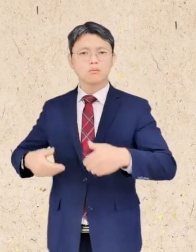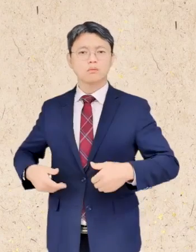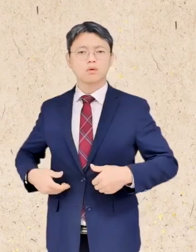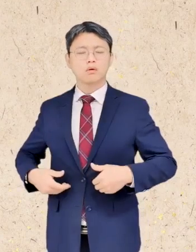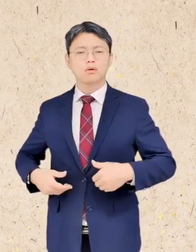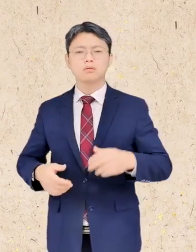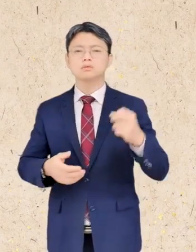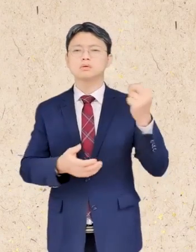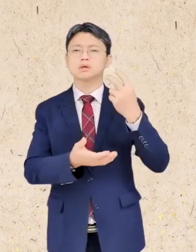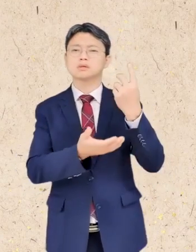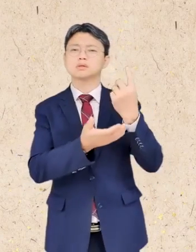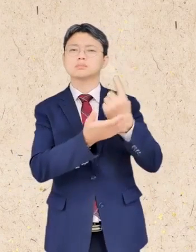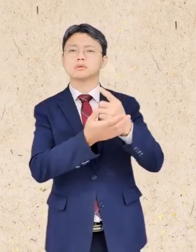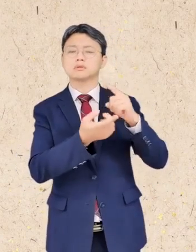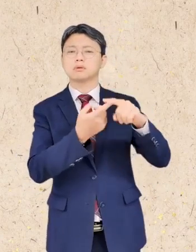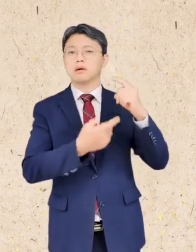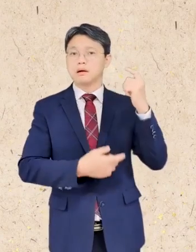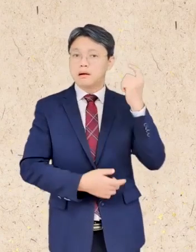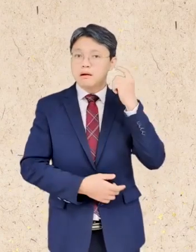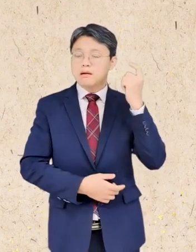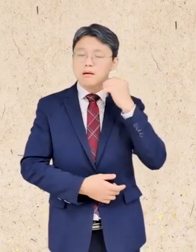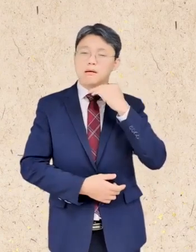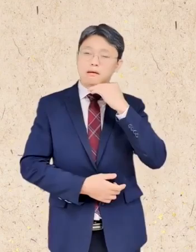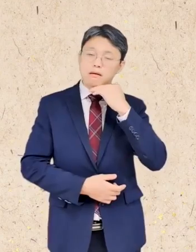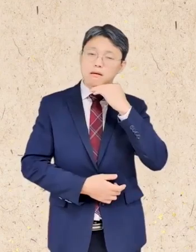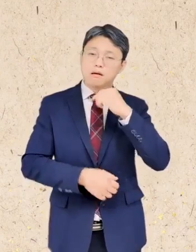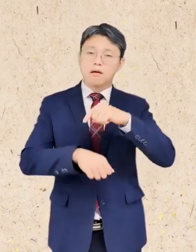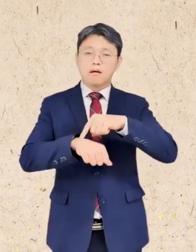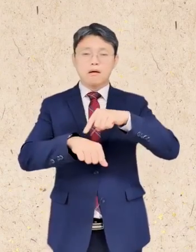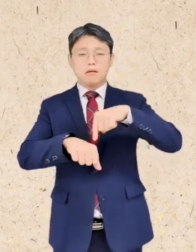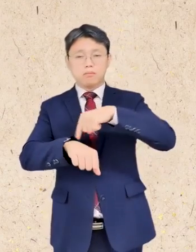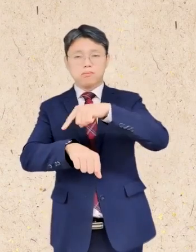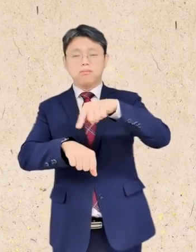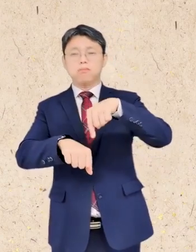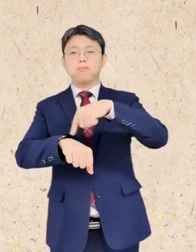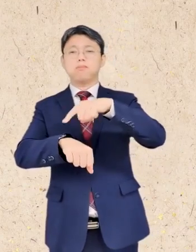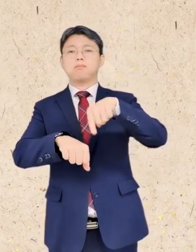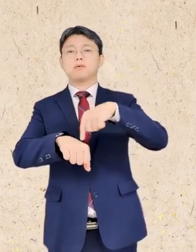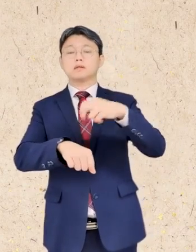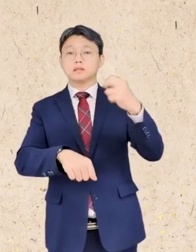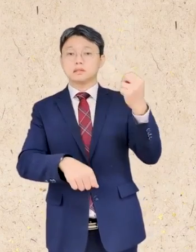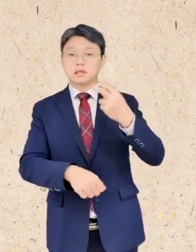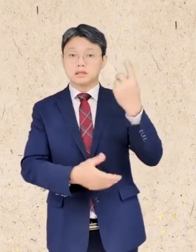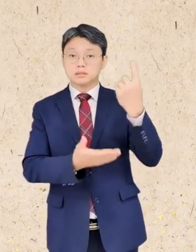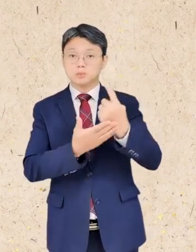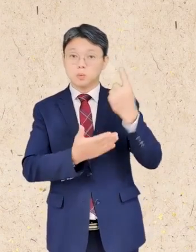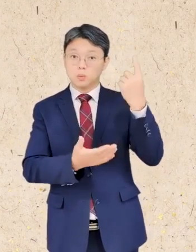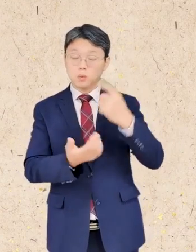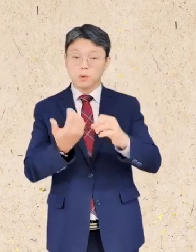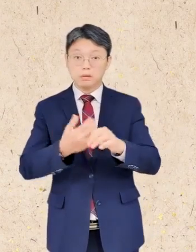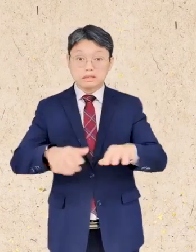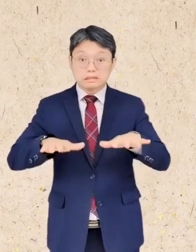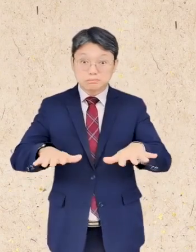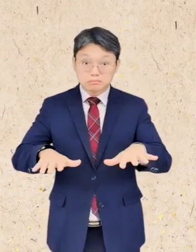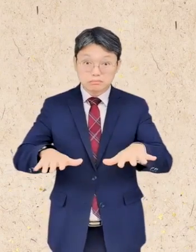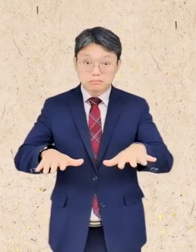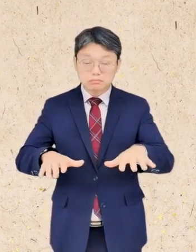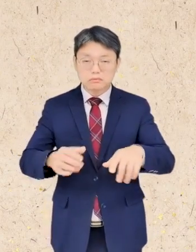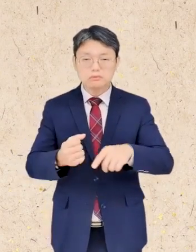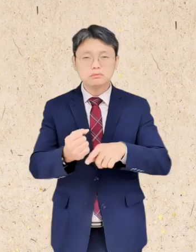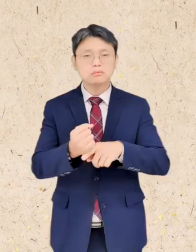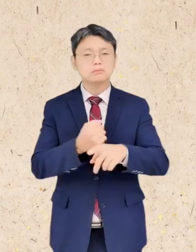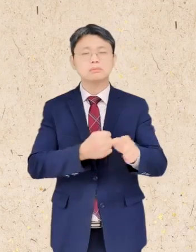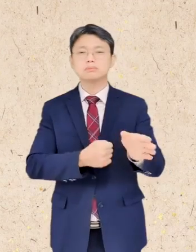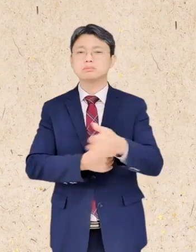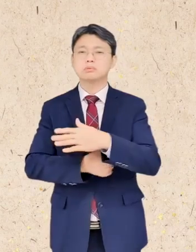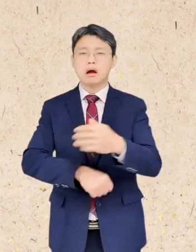그저 재림에 대한 소식을 기다리며 시간을 허비할 뿐이었다라는 겁니다. 재림이 오면 지금 하는 것들이 무의미할